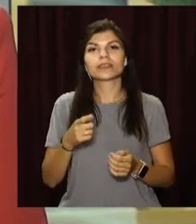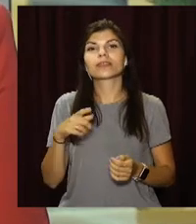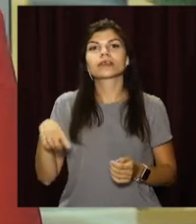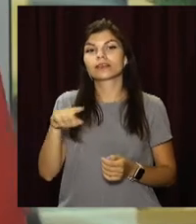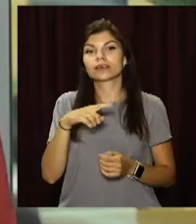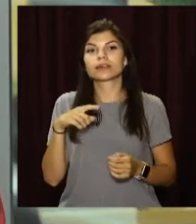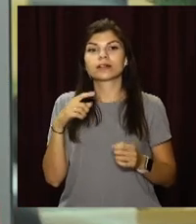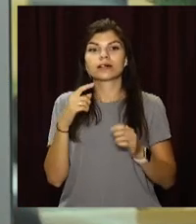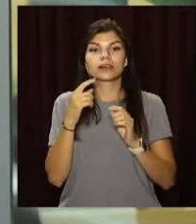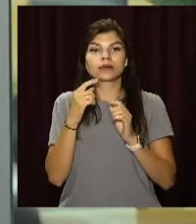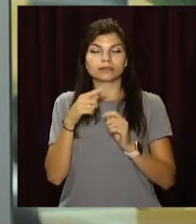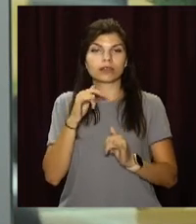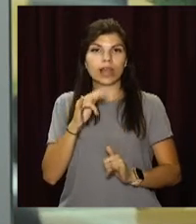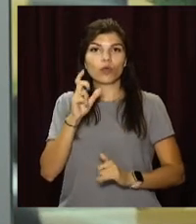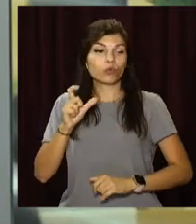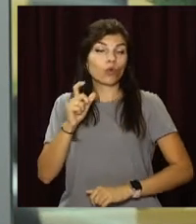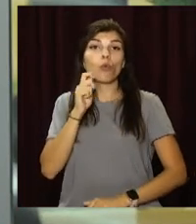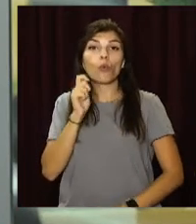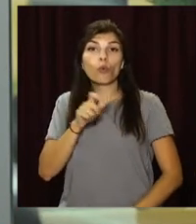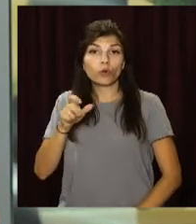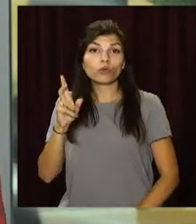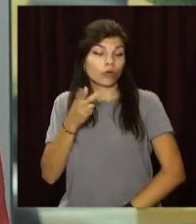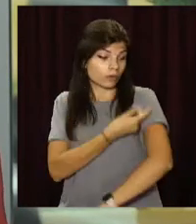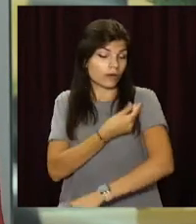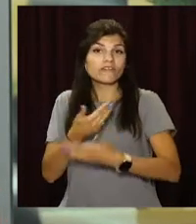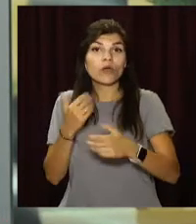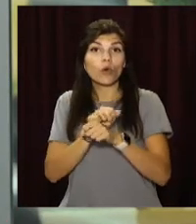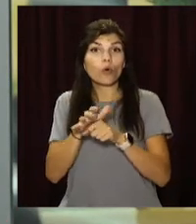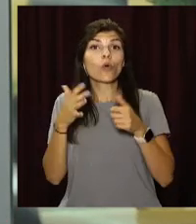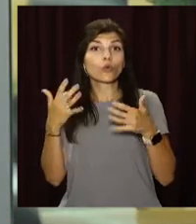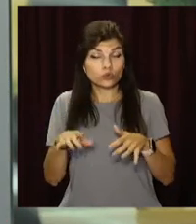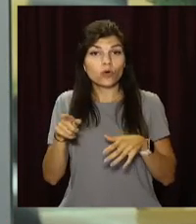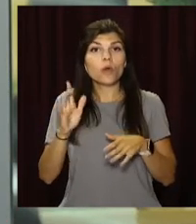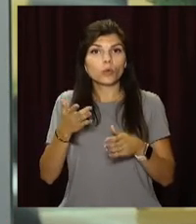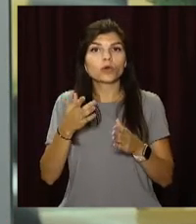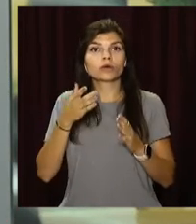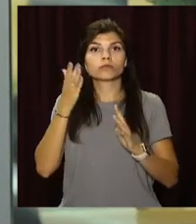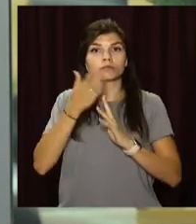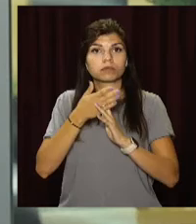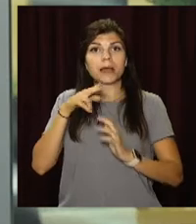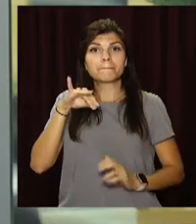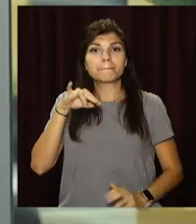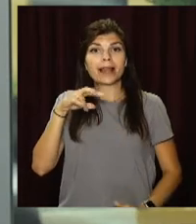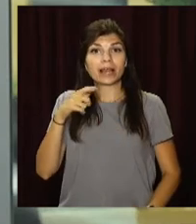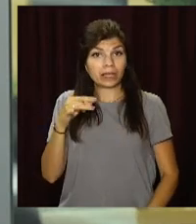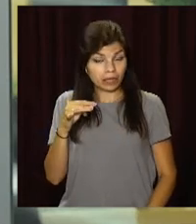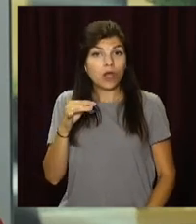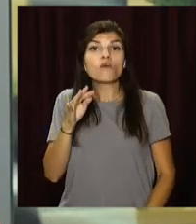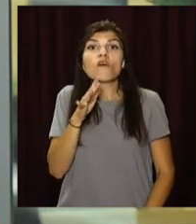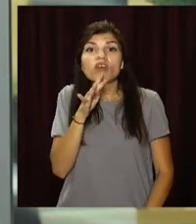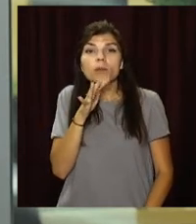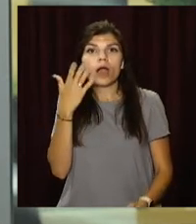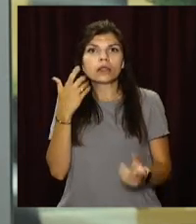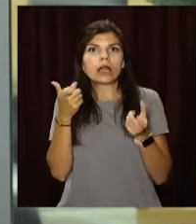Преференції для імунізованих. Українці, які зробили щеплення від коронавірусу, матимуть пільги під час посиленого карантину. Про це